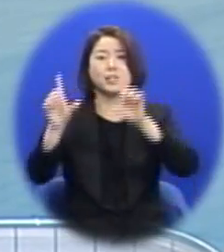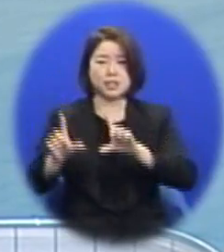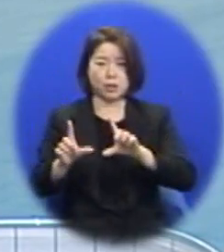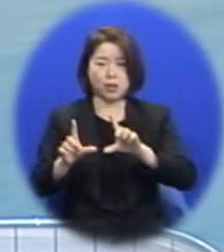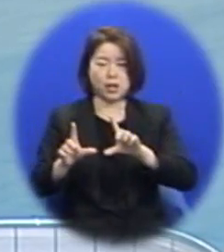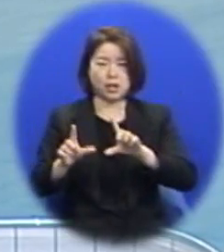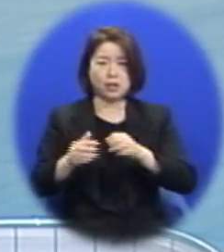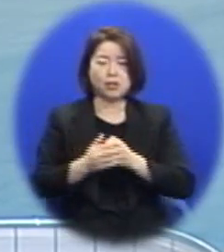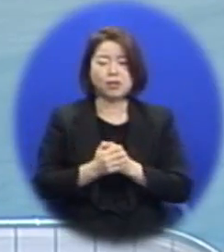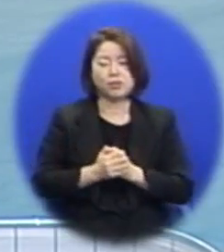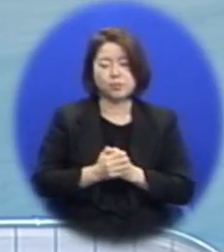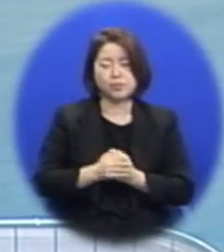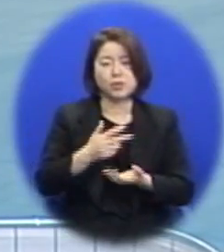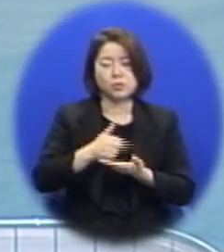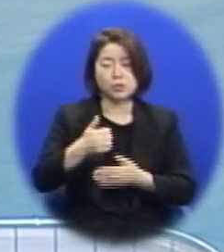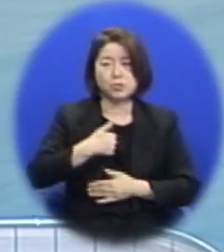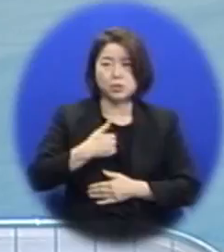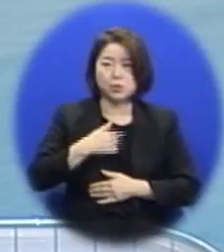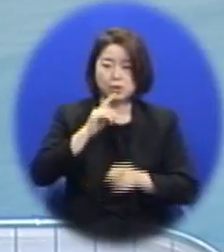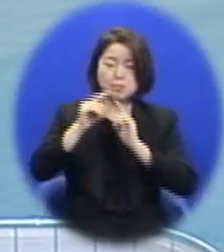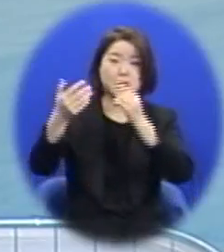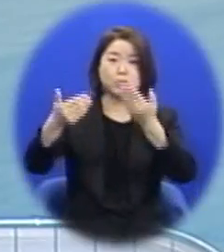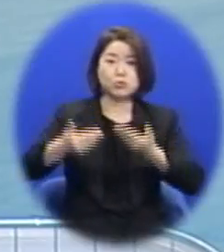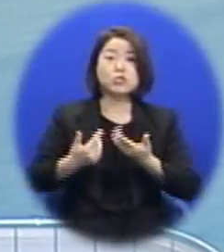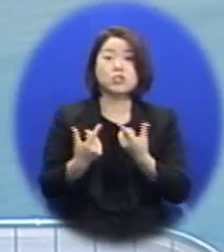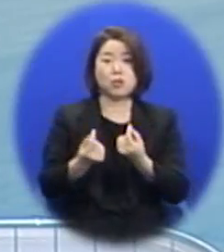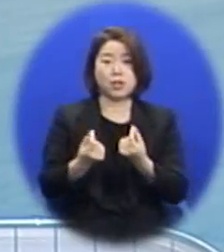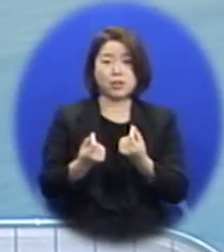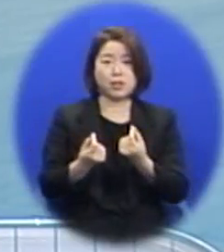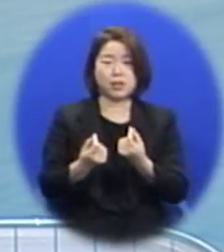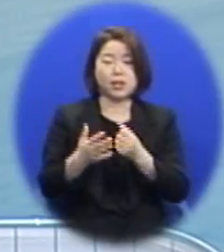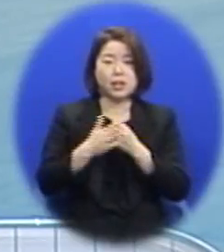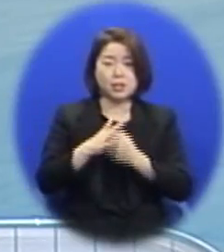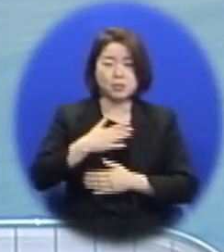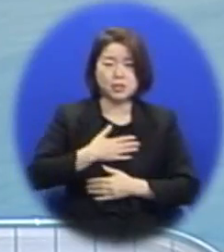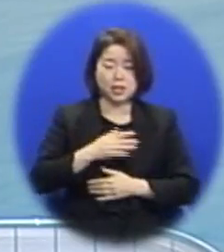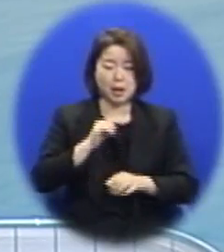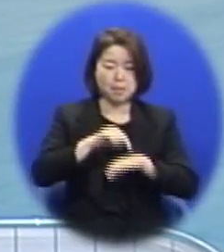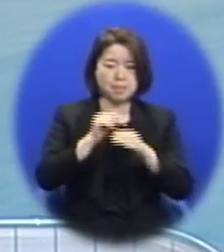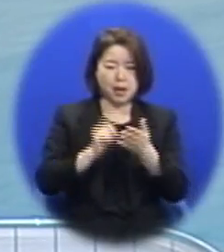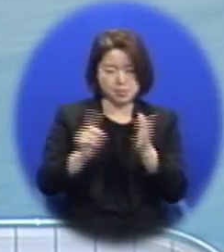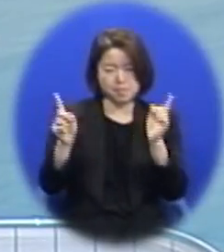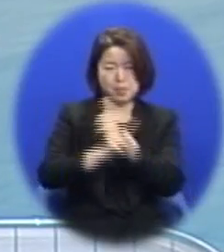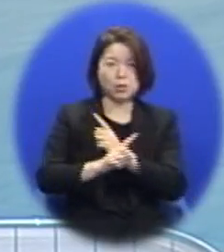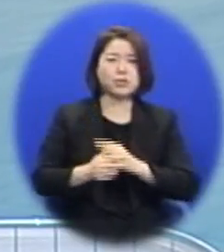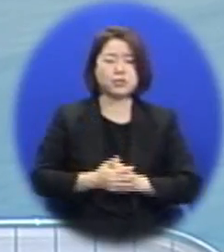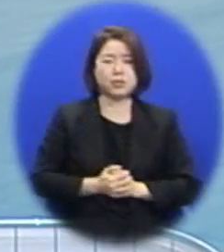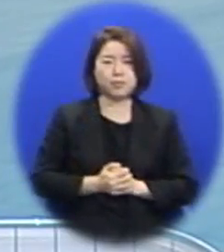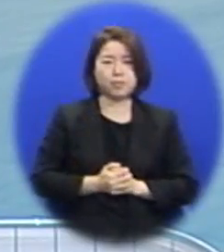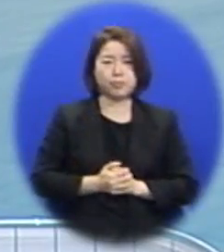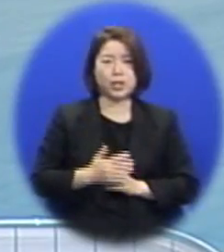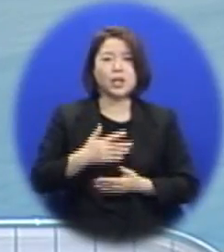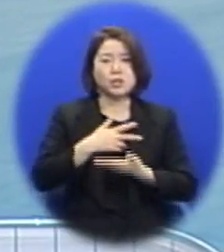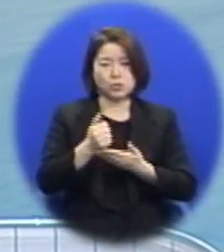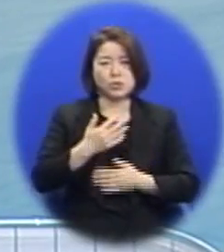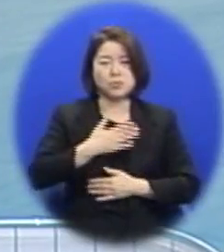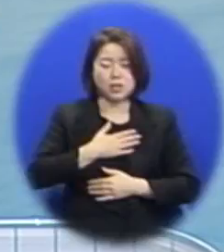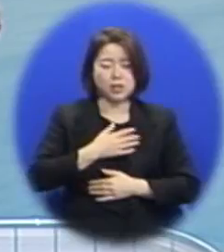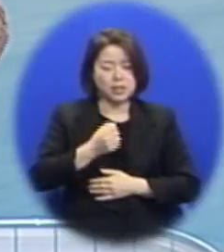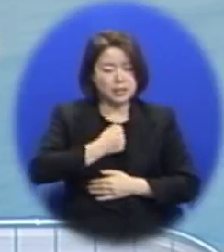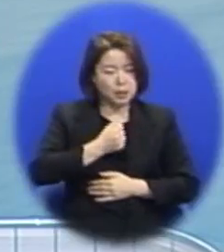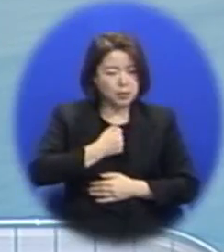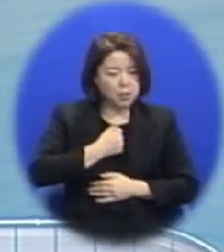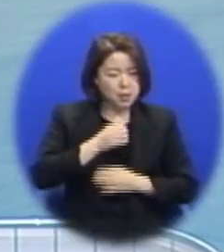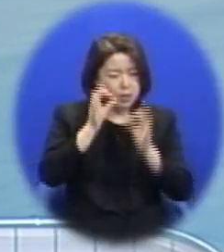주님이 저에게 말씀하시는 것 같았어요. 그래서 제가 마음을 고쳐먹었습니다. 주님, 제 답답해 보이는 이